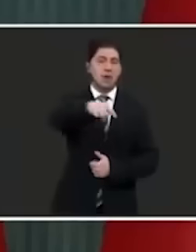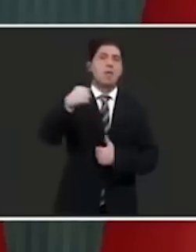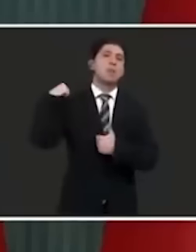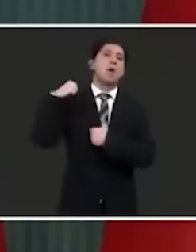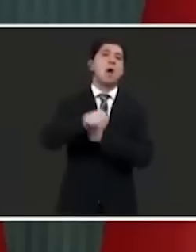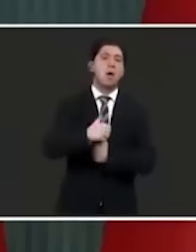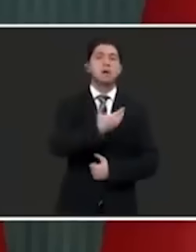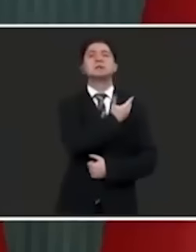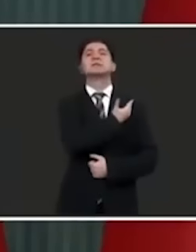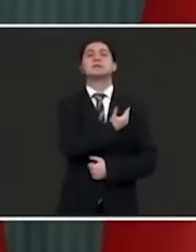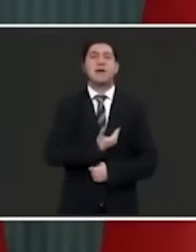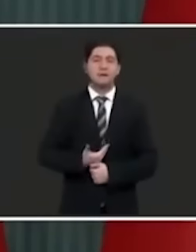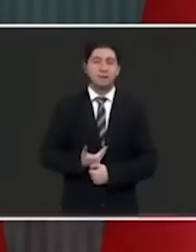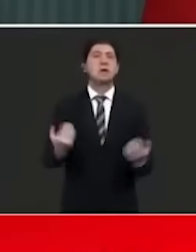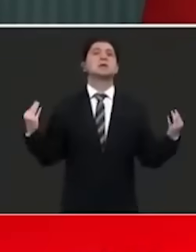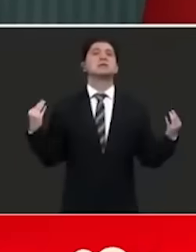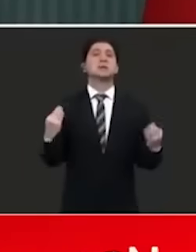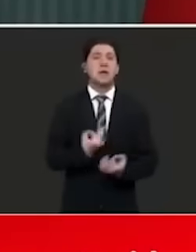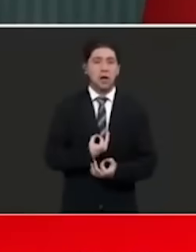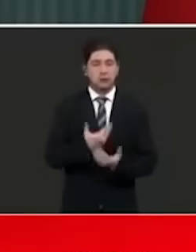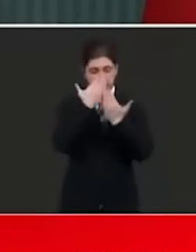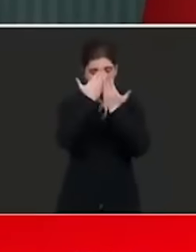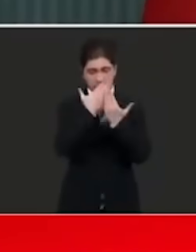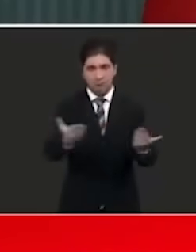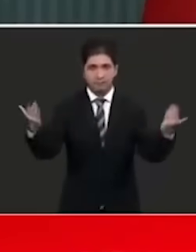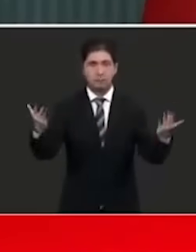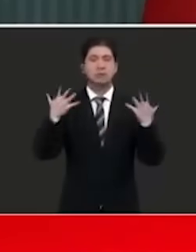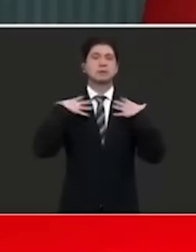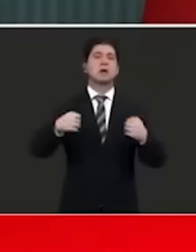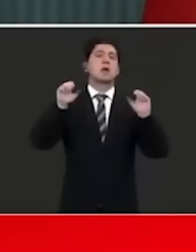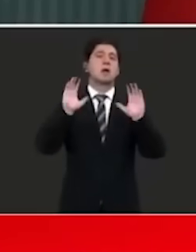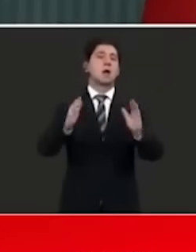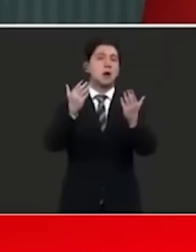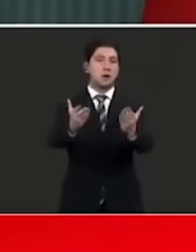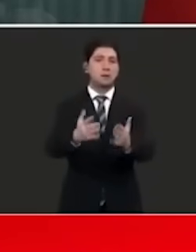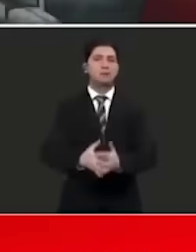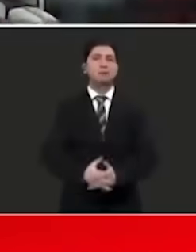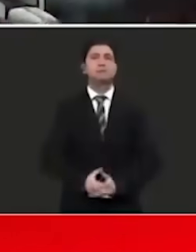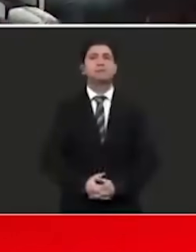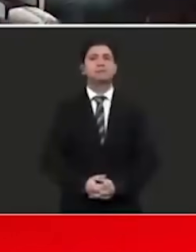sevgiyle, saygıyla selamlıyorum. Kalın sağlıcakla.